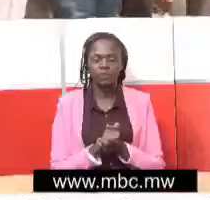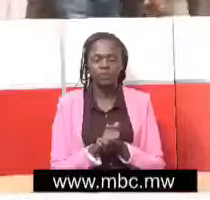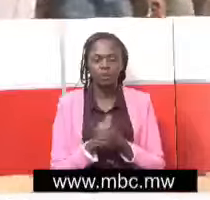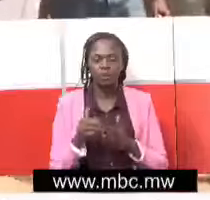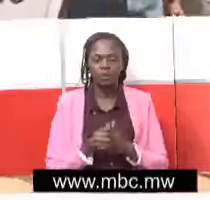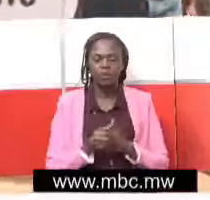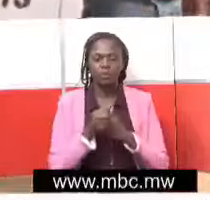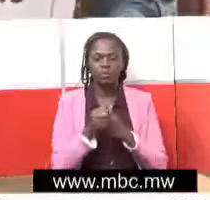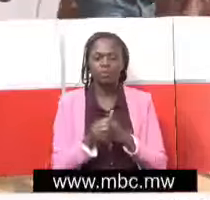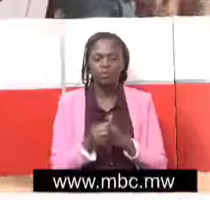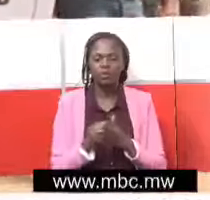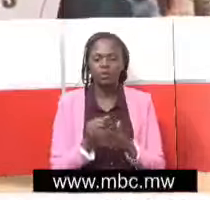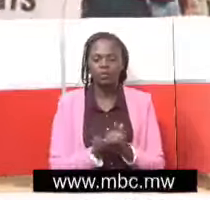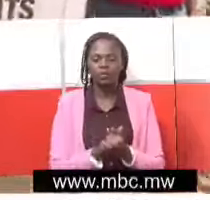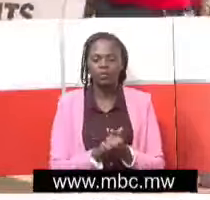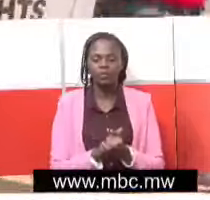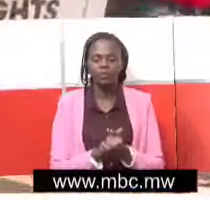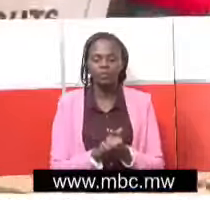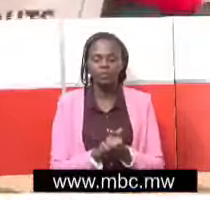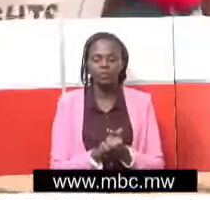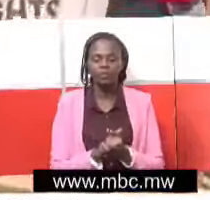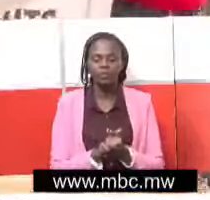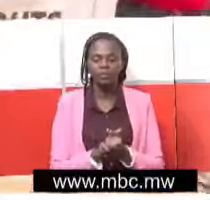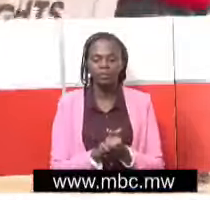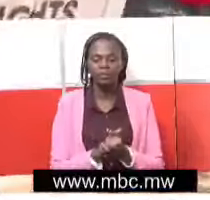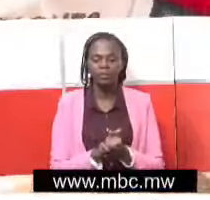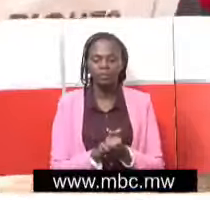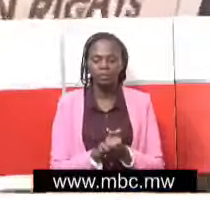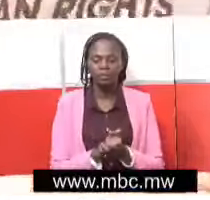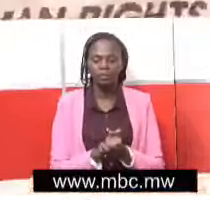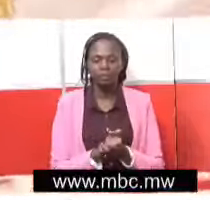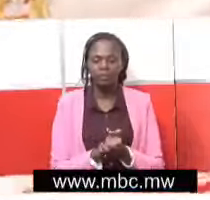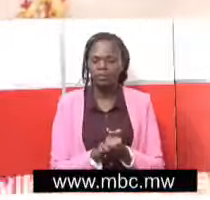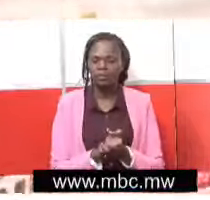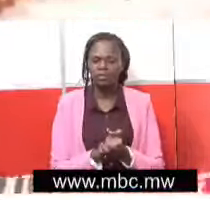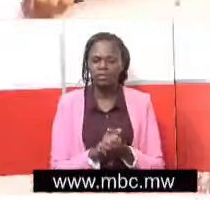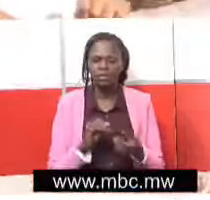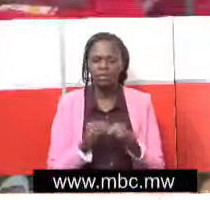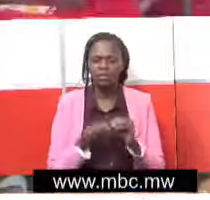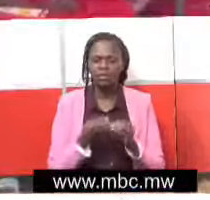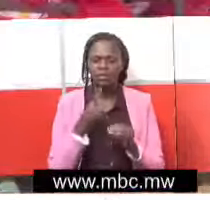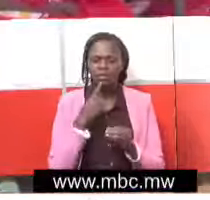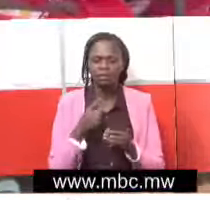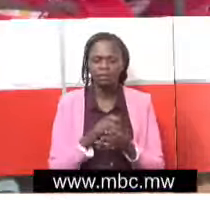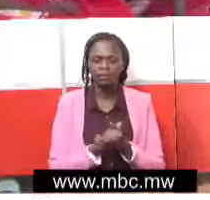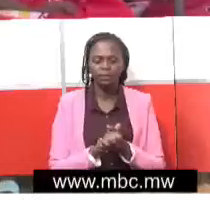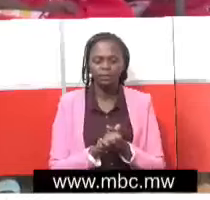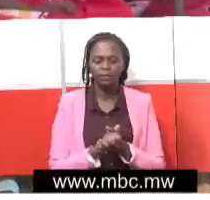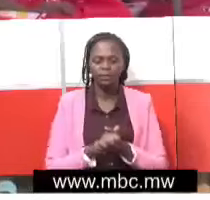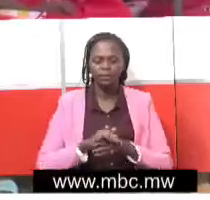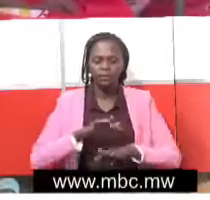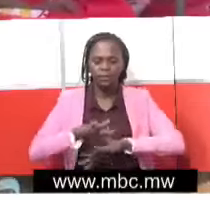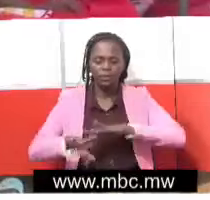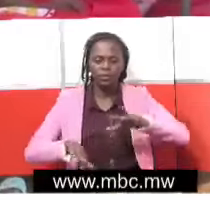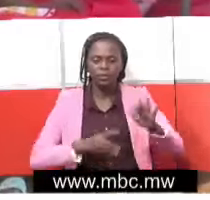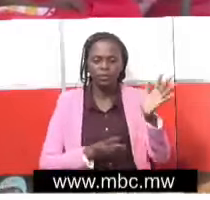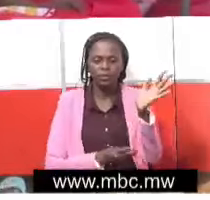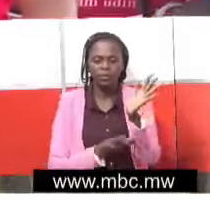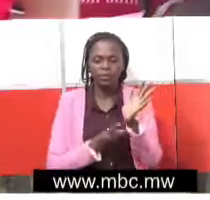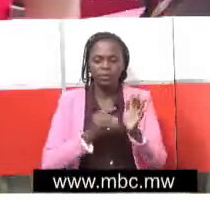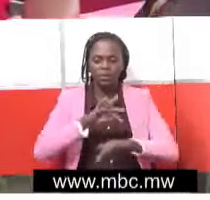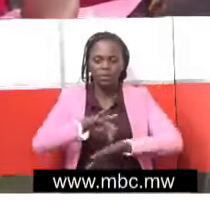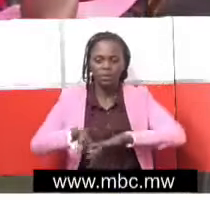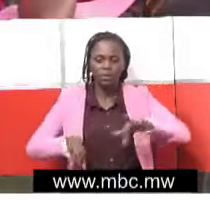atsogoleri azipembedzo. Mwambowu unayamba ndi ulendo wa ndawala kupita ku bwalo la zamasewero la Mangochi komwe kunali